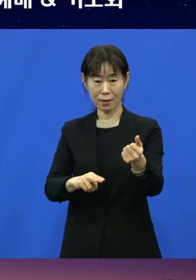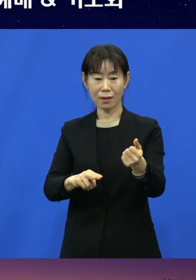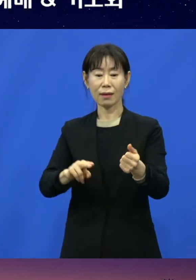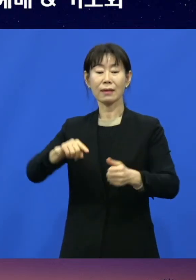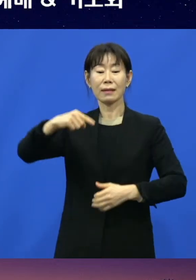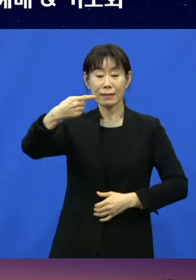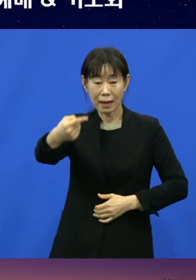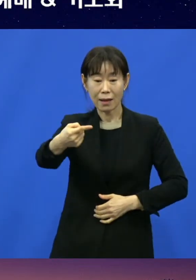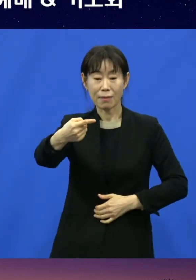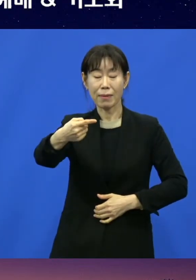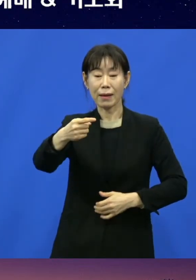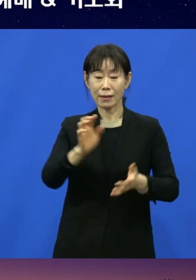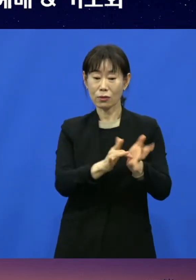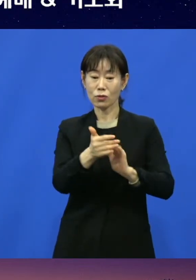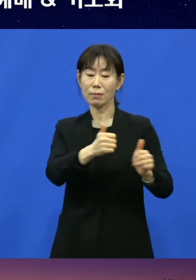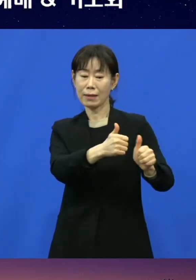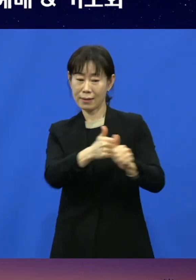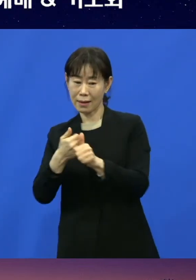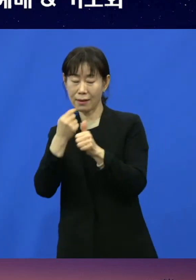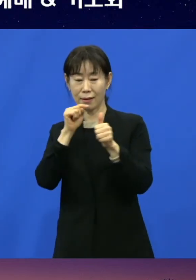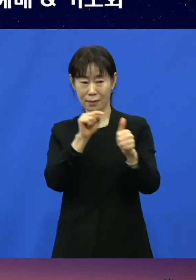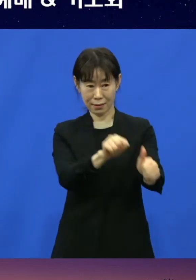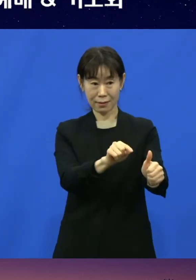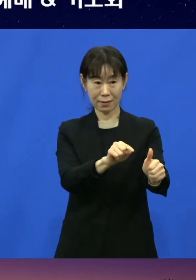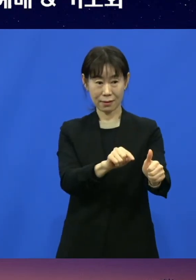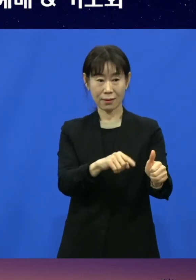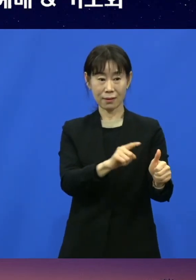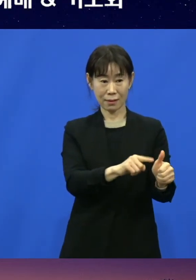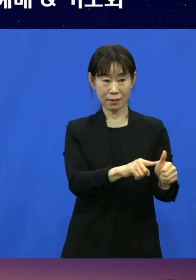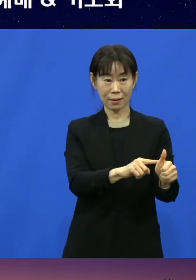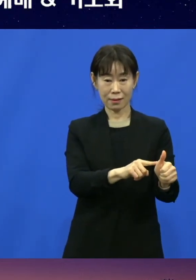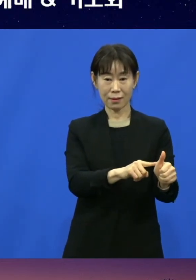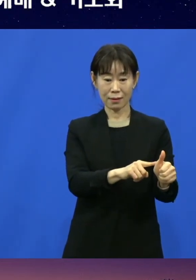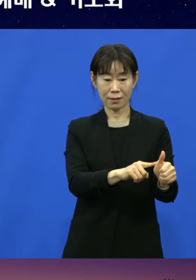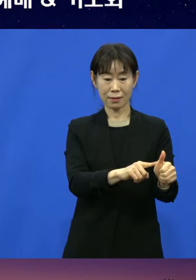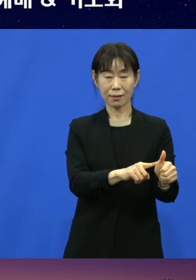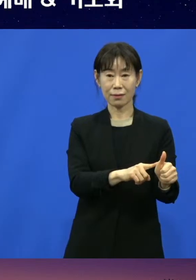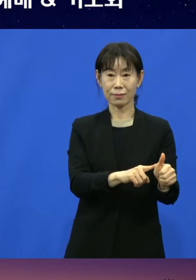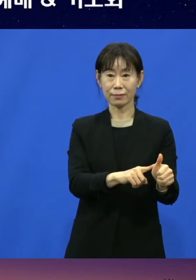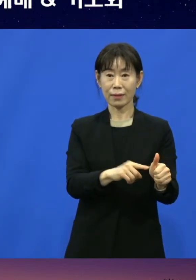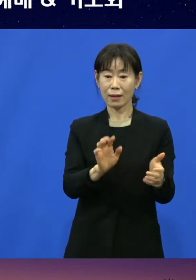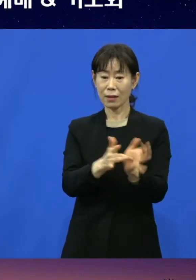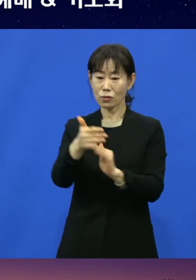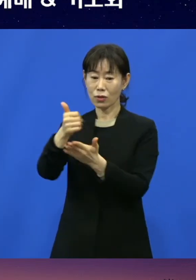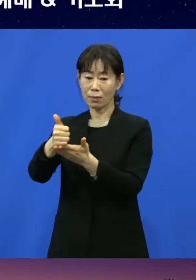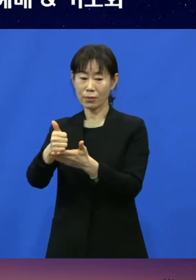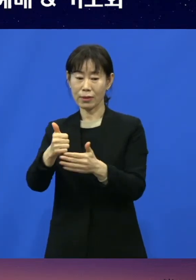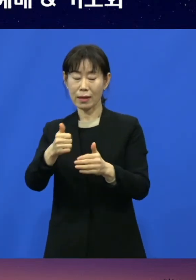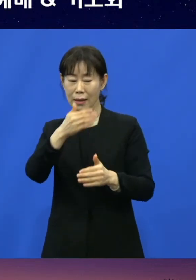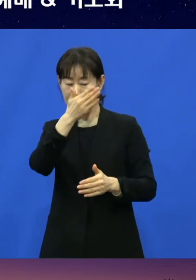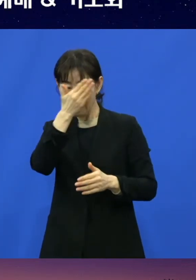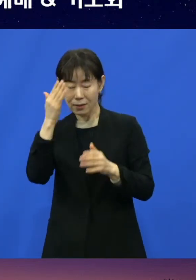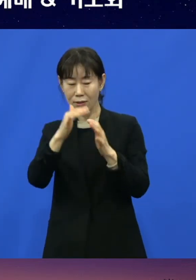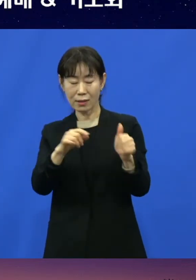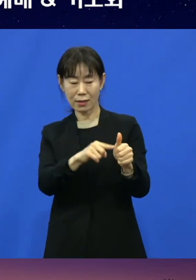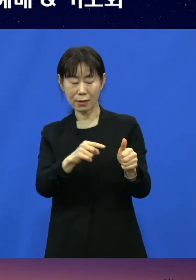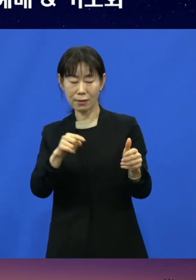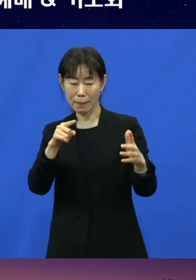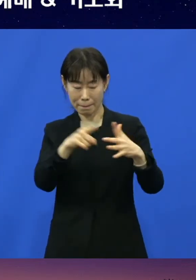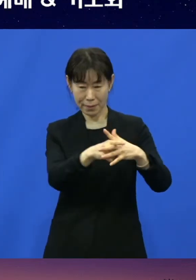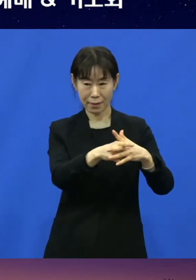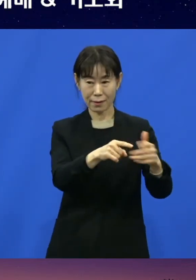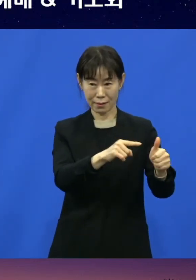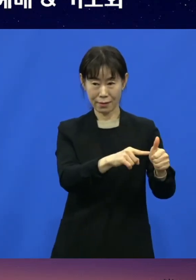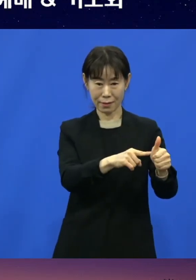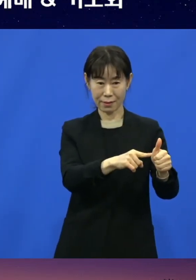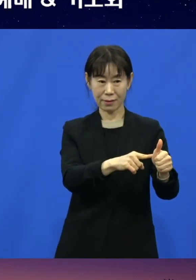거죠. 그 예수님은 이 사람의 핵심이 뭔가를 정확하게 알고 계신 거예요. 이게 부자의